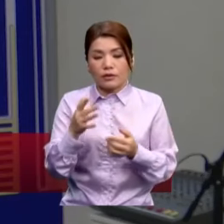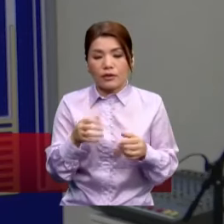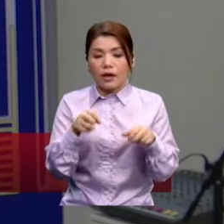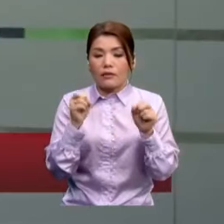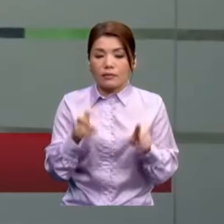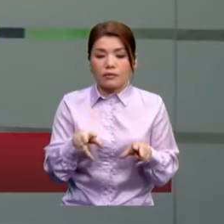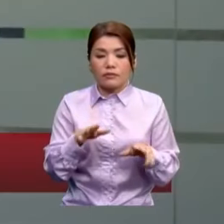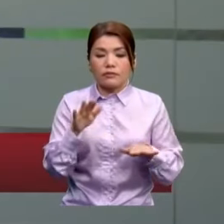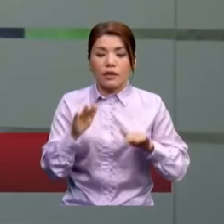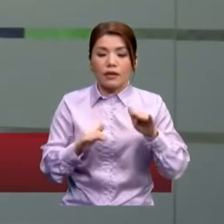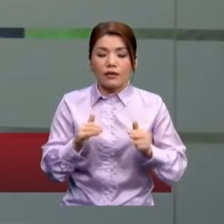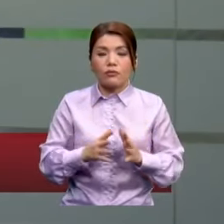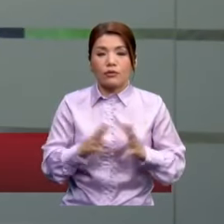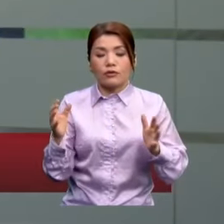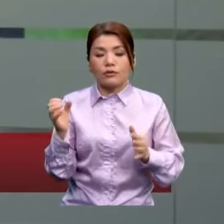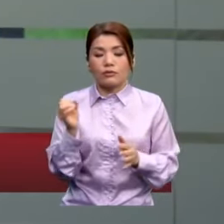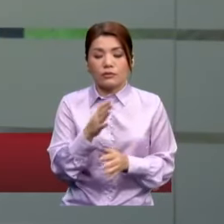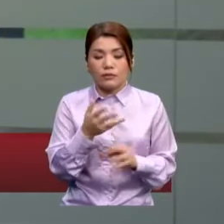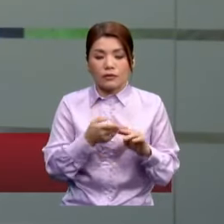деңгейін арттырады. Жолаушылар терминалы